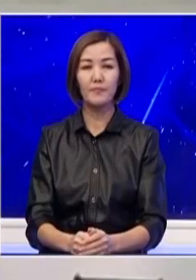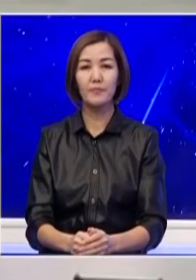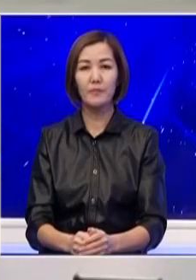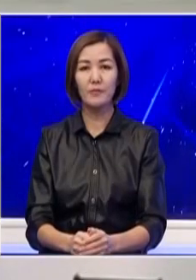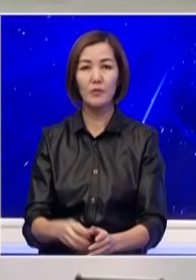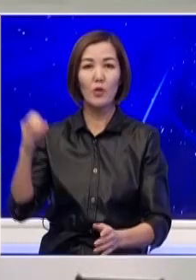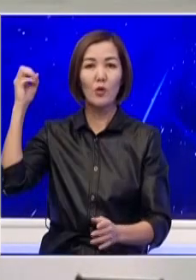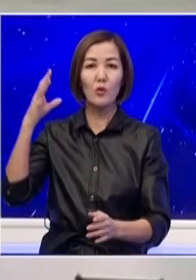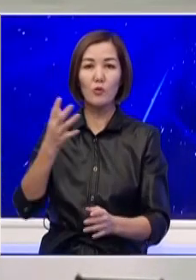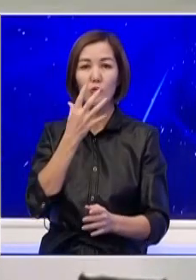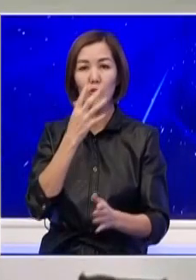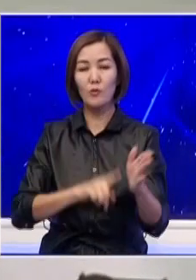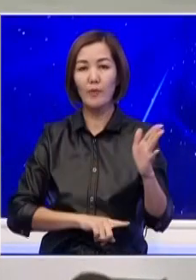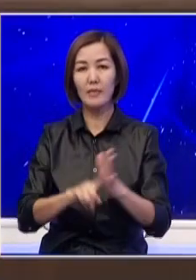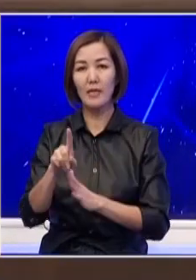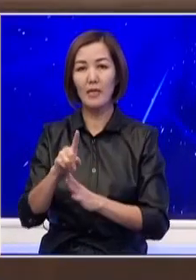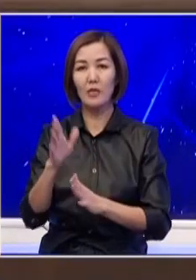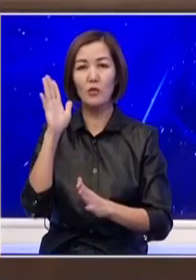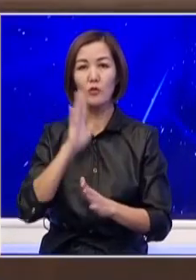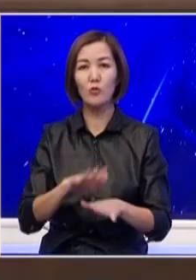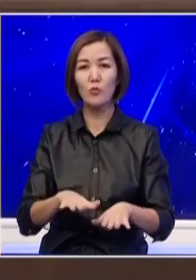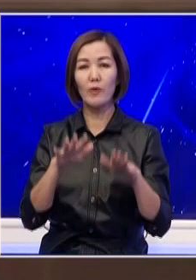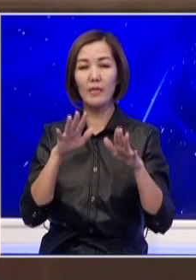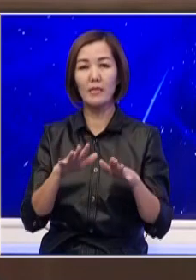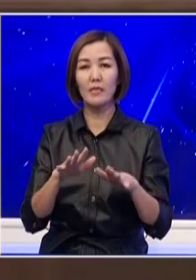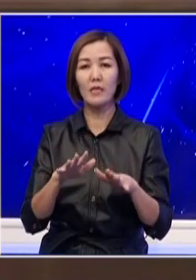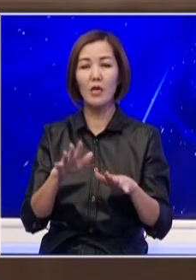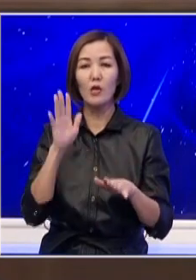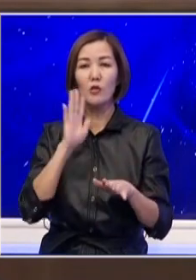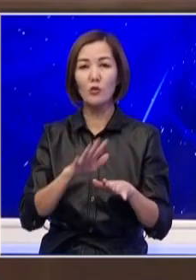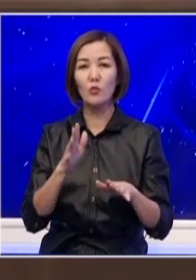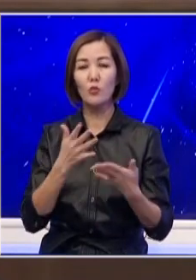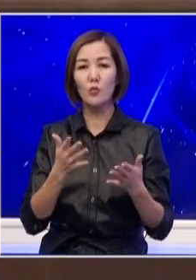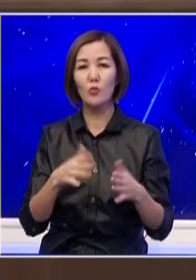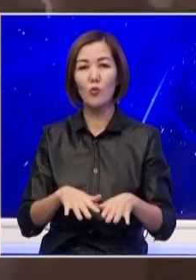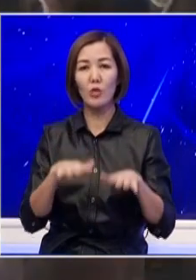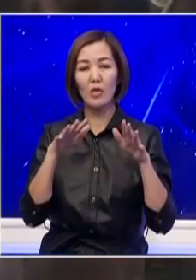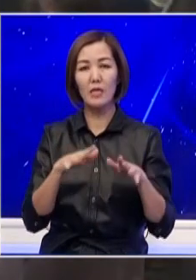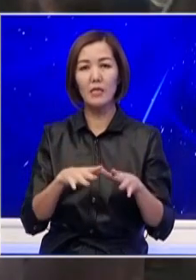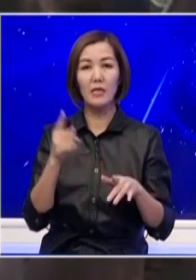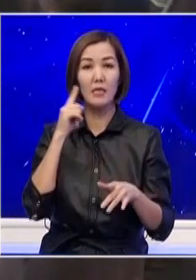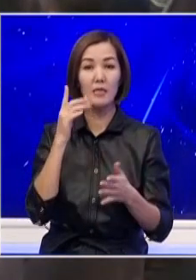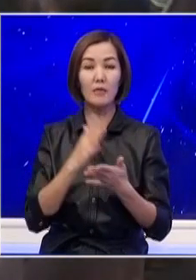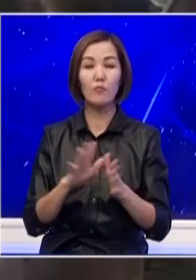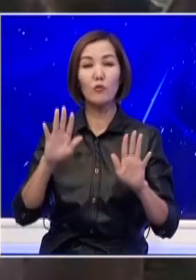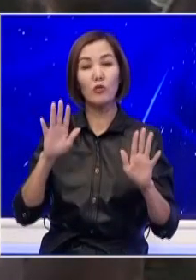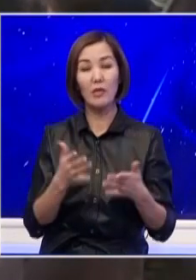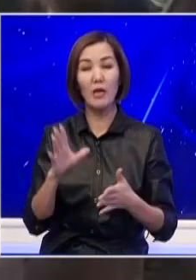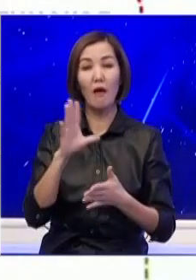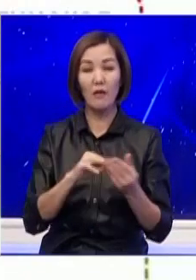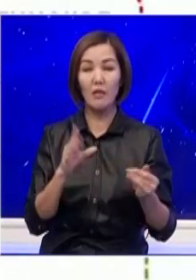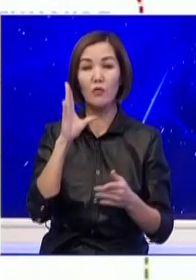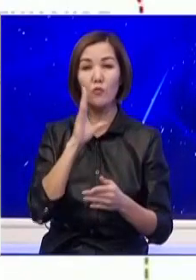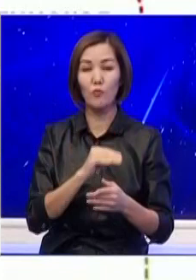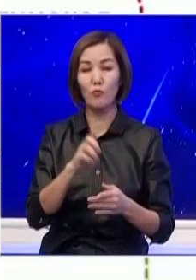Күн жылып көктем келе су тасқыны мына ауылды басты, сел жүрді дегенді естейміз. Бұл жағдай биылда қайталануы мүмкін.